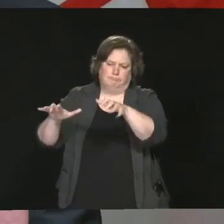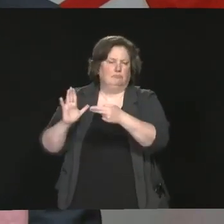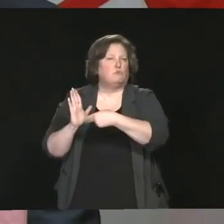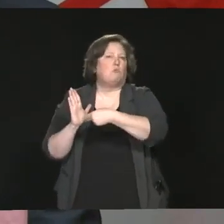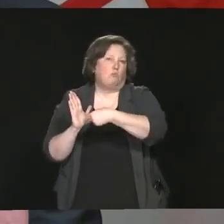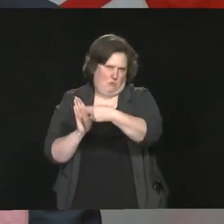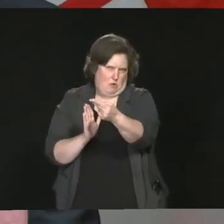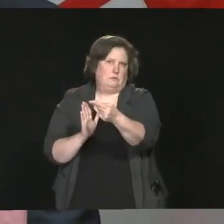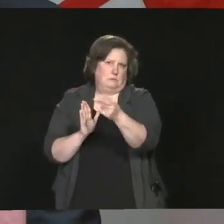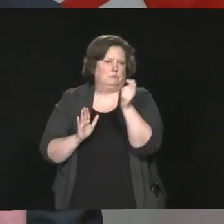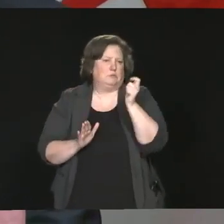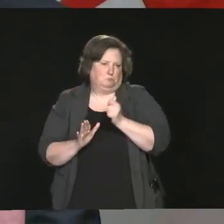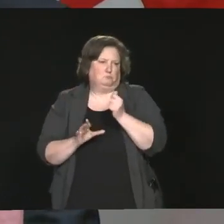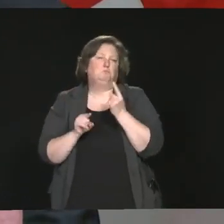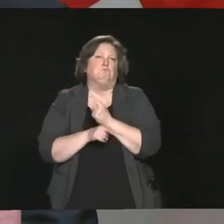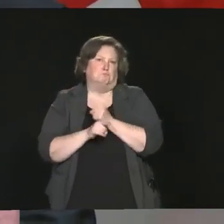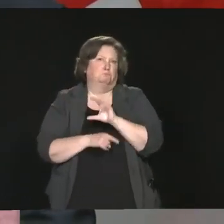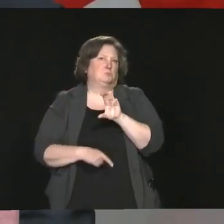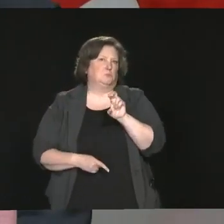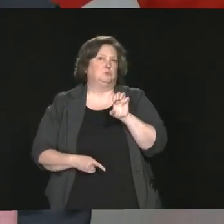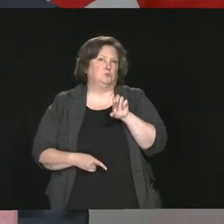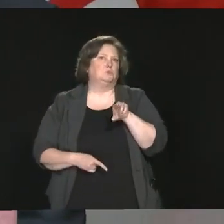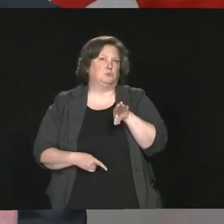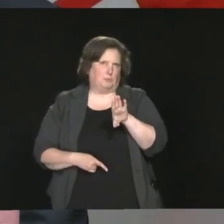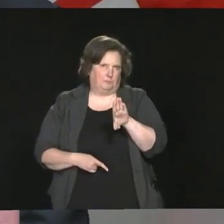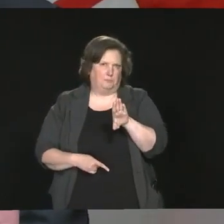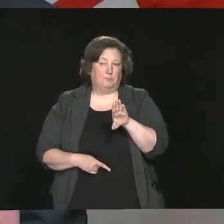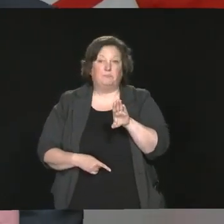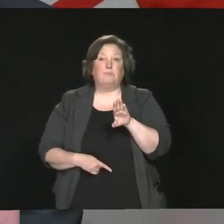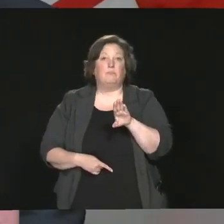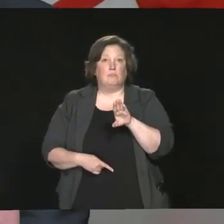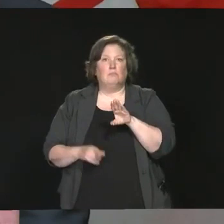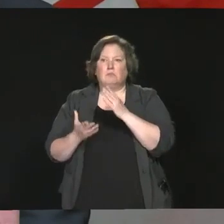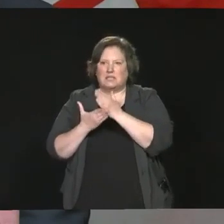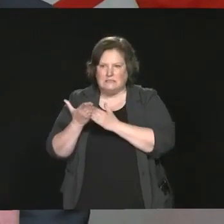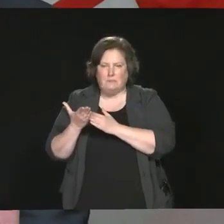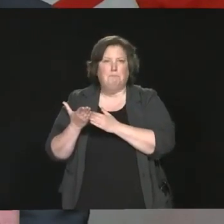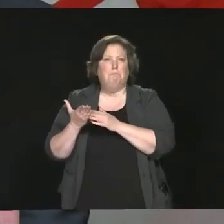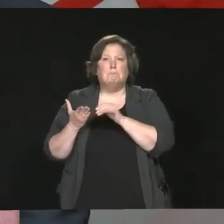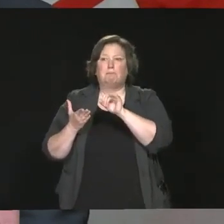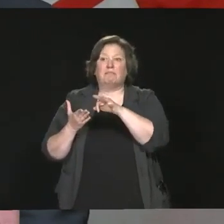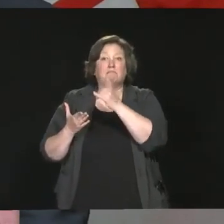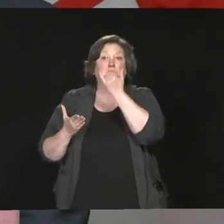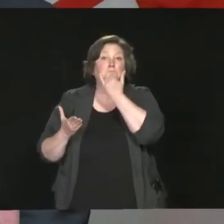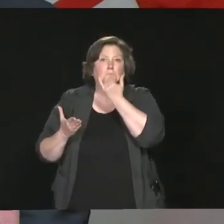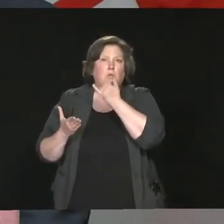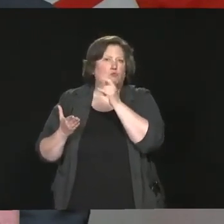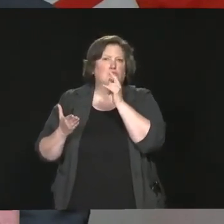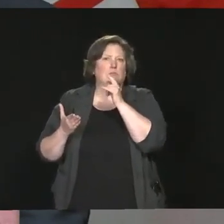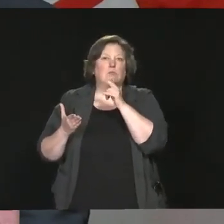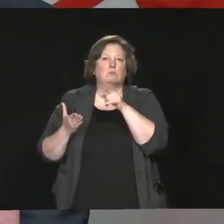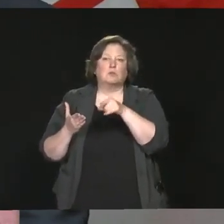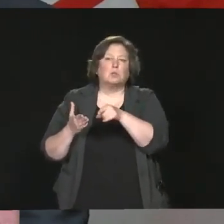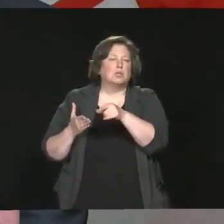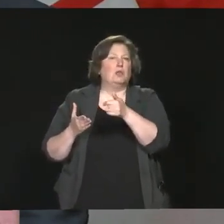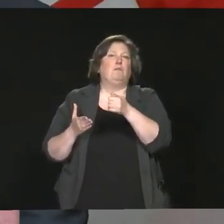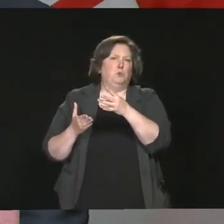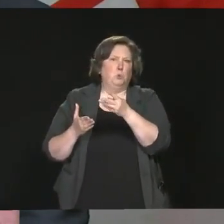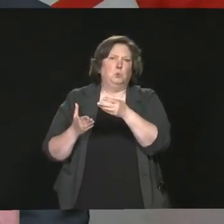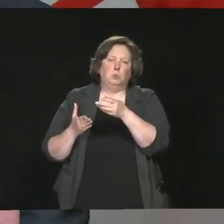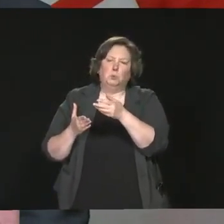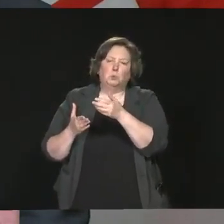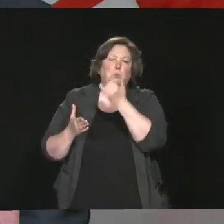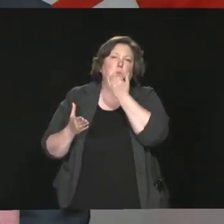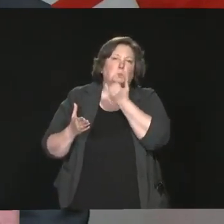erreurs de bonne foi est modeste, mais ça reste quand même une proportion importante qui est d'ailleurs déjà